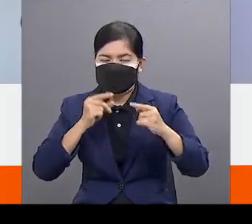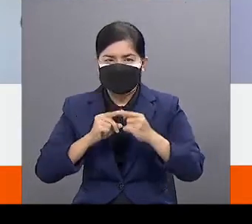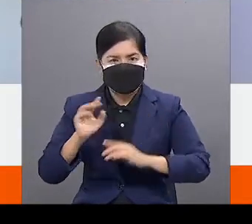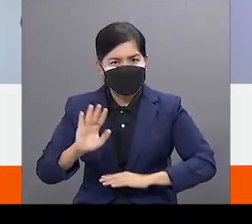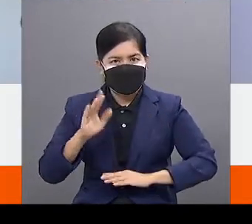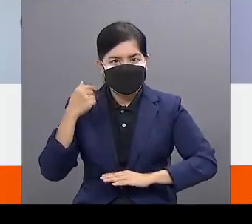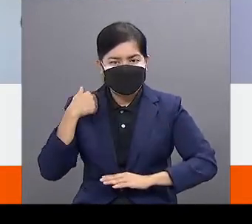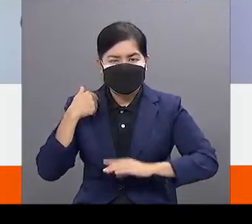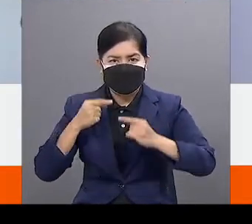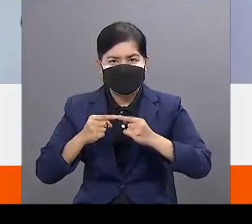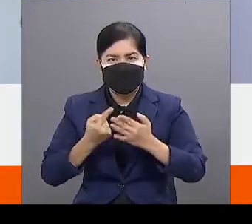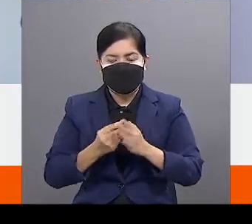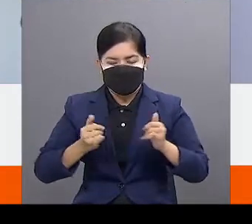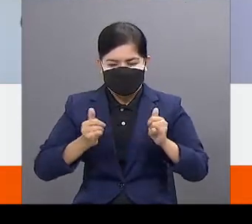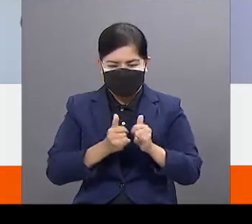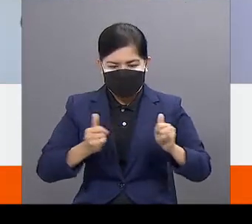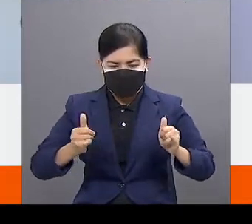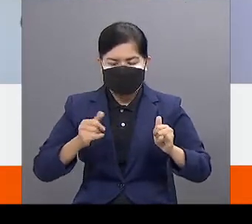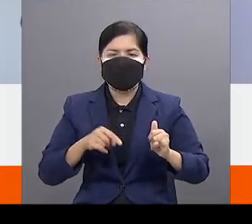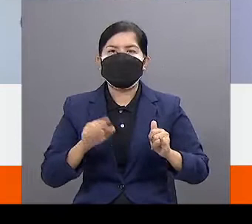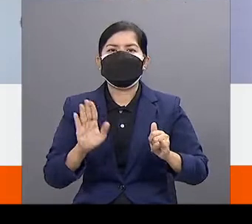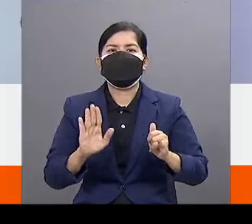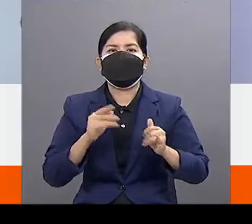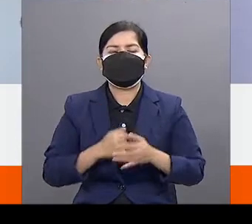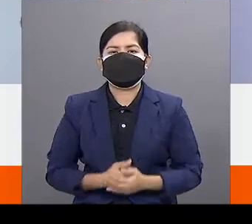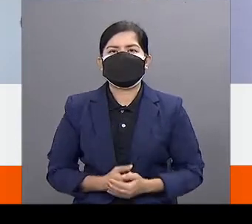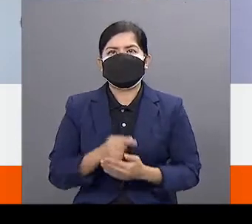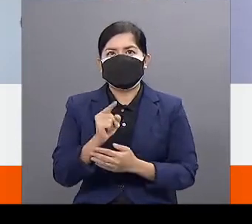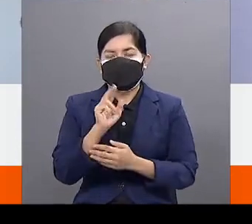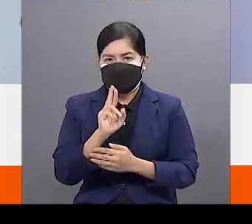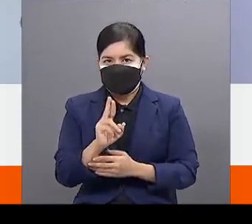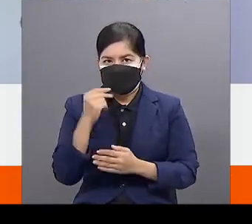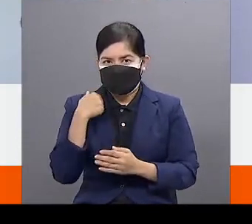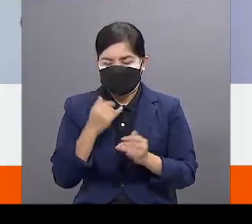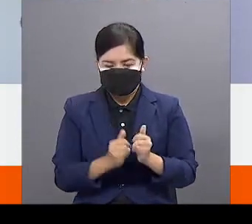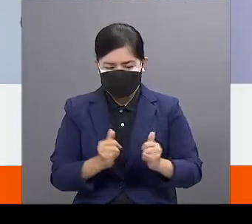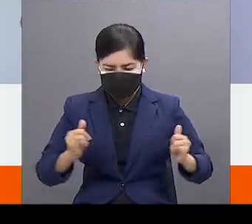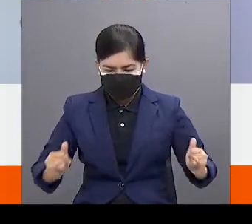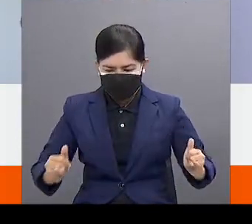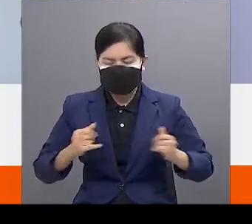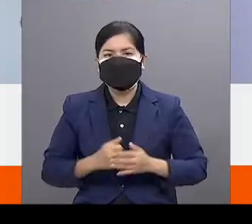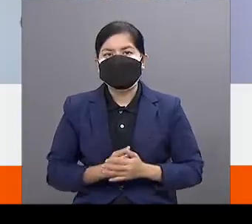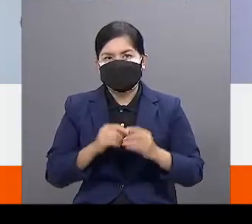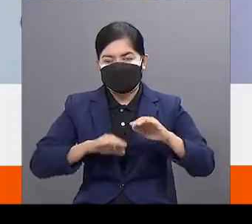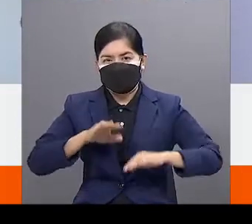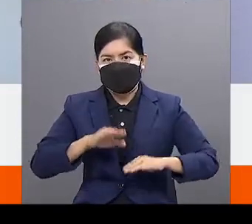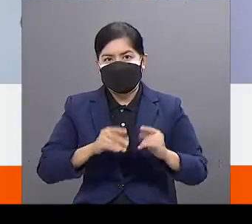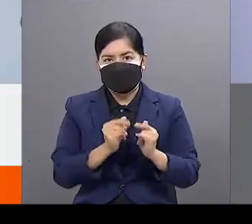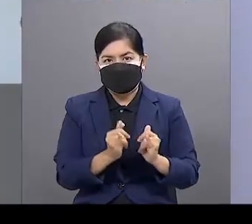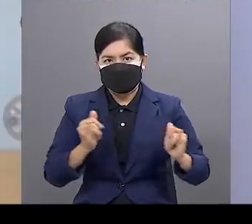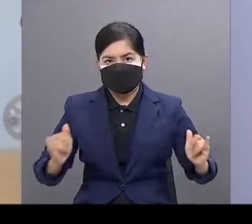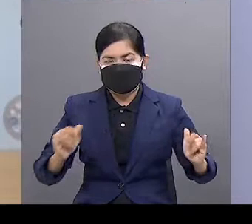อื่นในระยะที่ใกล้ขวา 1เมตรนะครับต้องรักษาระยะห่างมากกว่า 1เมตรนะนั่นเองนะครับเท่านั้น